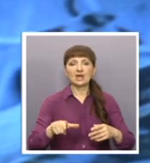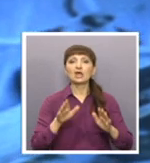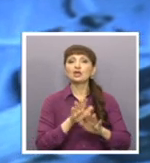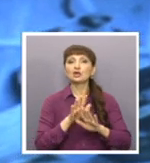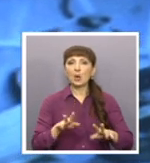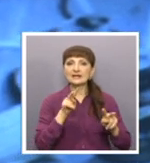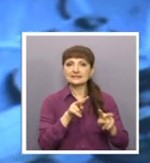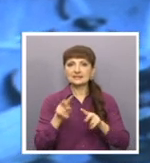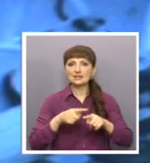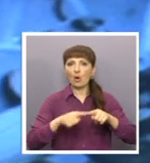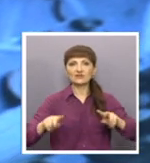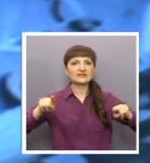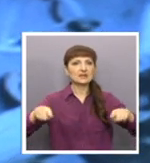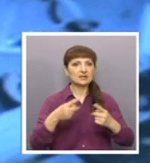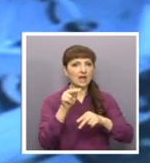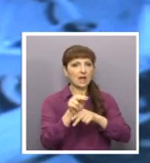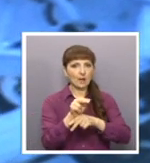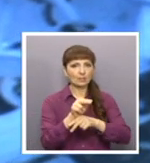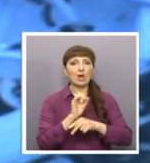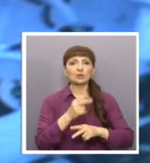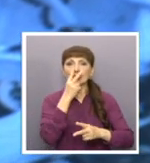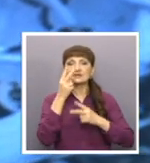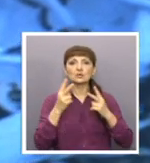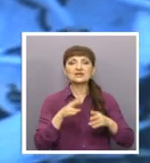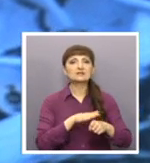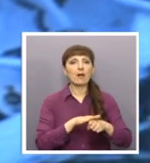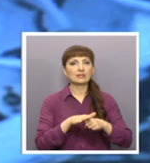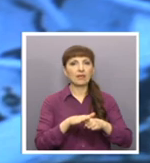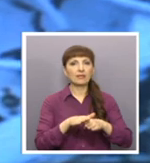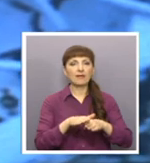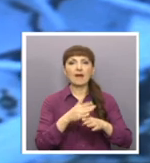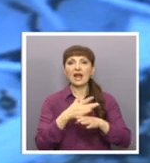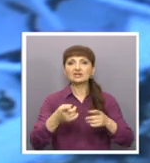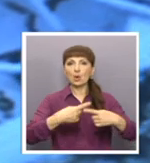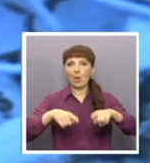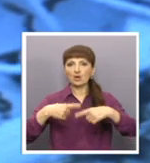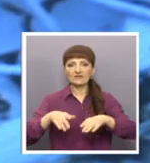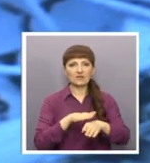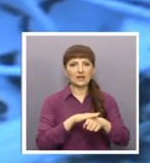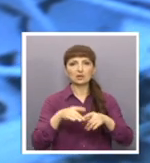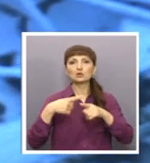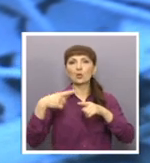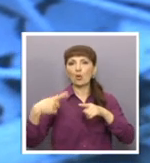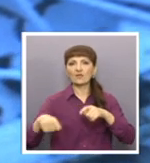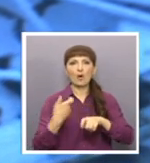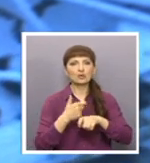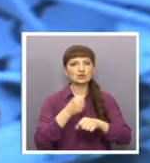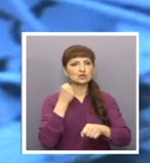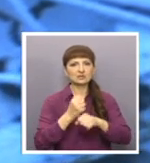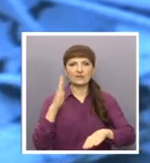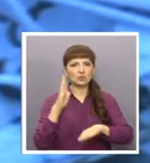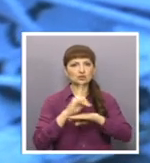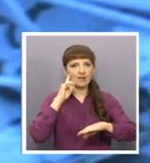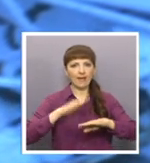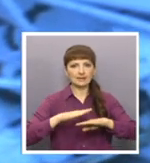только следит за ходом восстановительных работ, но и отслеживает исполнение профильными органами выполнение другого очень жесткого поручения